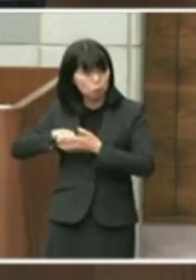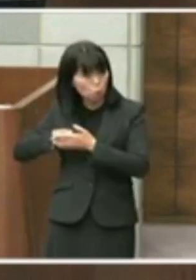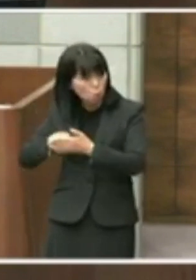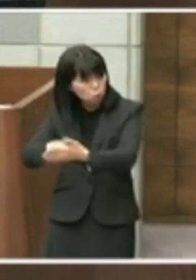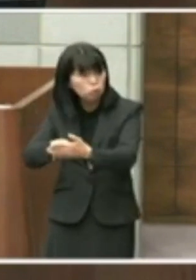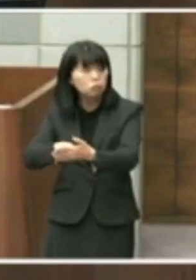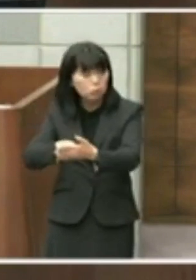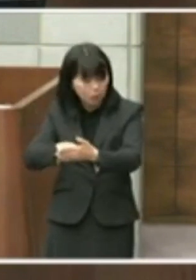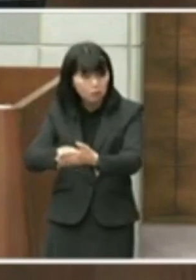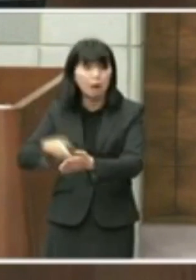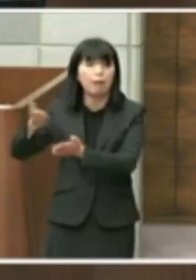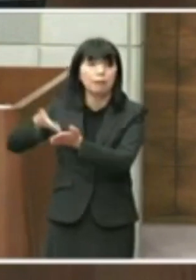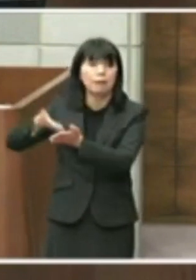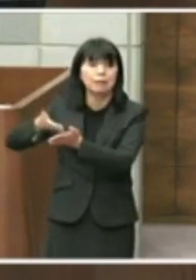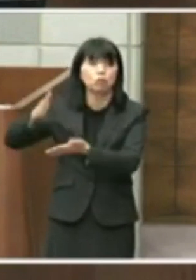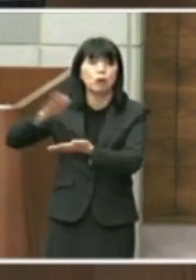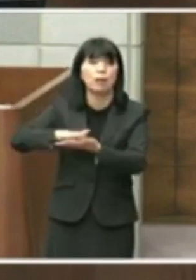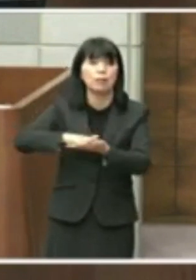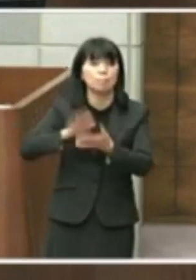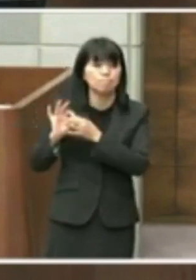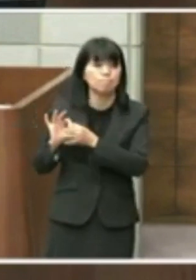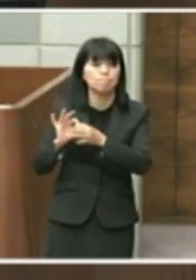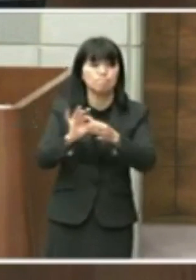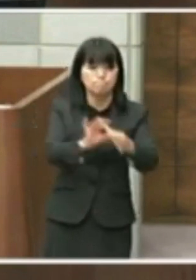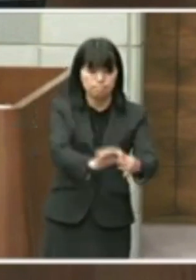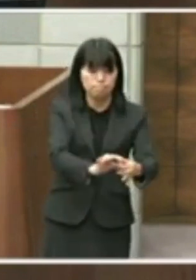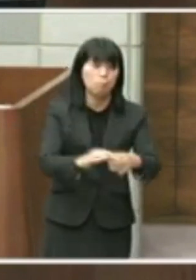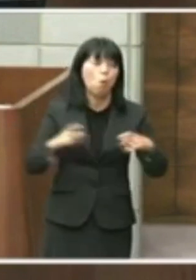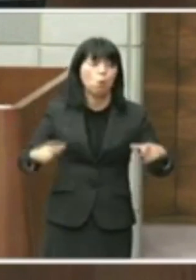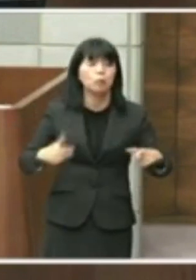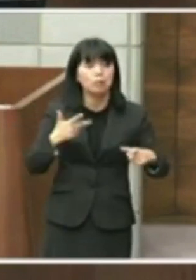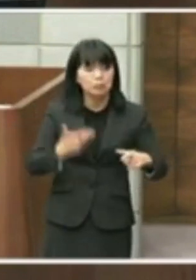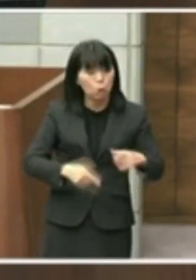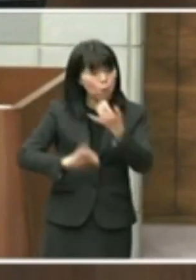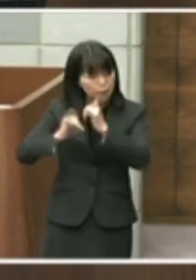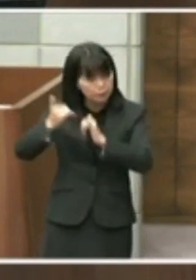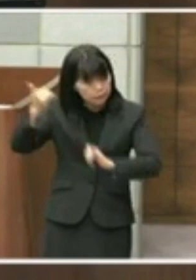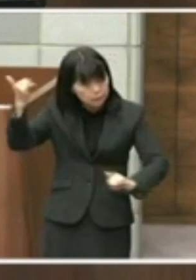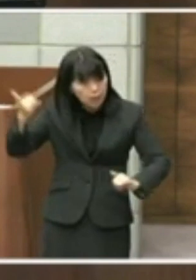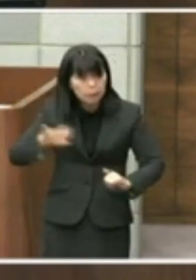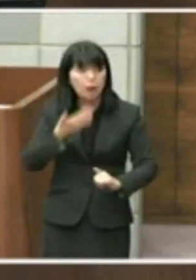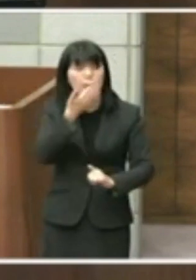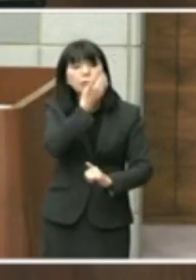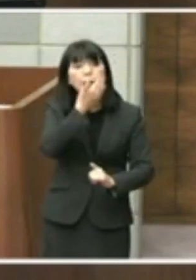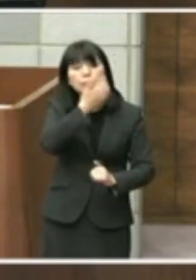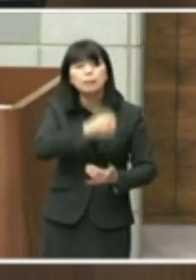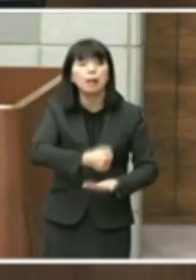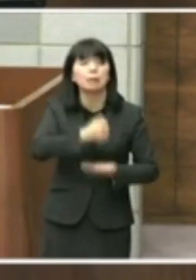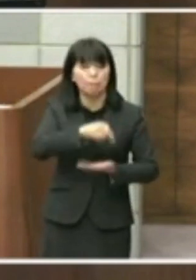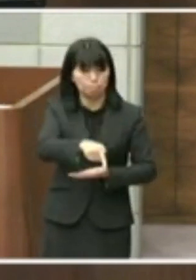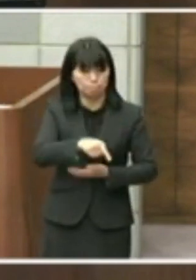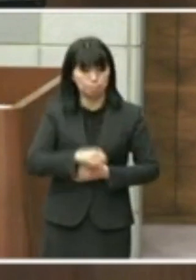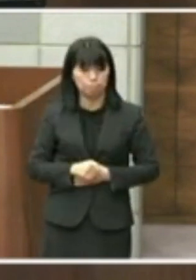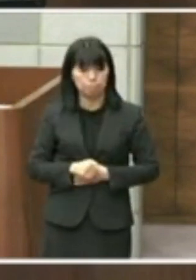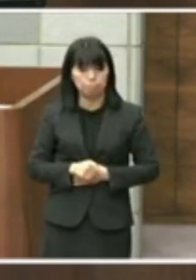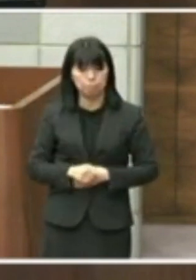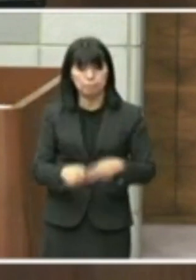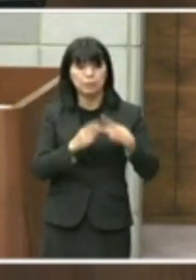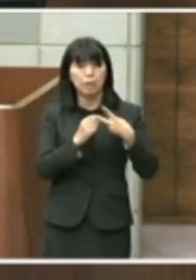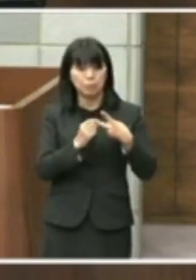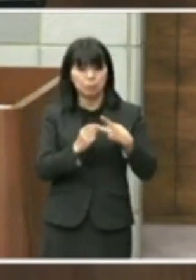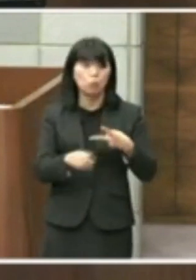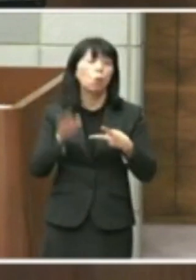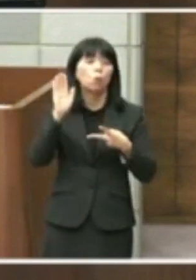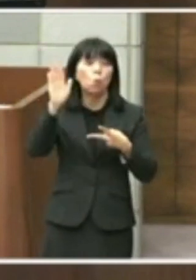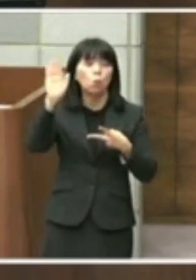なお語り継がれており、本市の貴重な歴史的遺産であると認識をしております。2点目の今